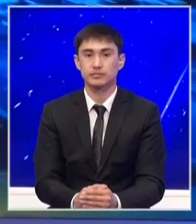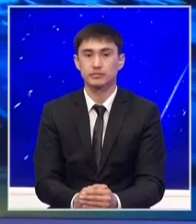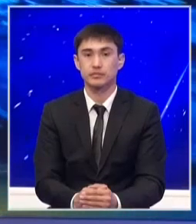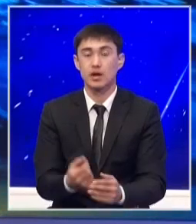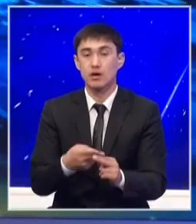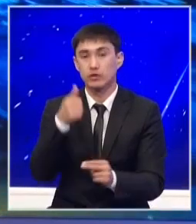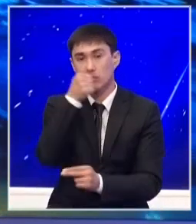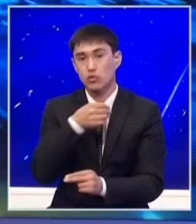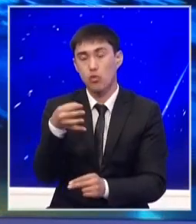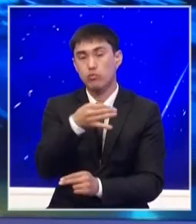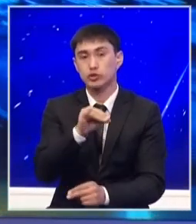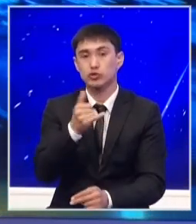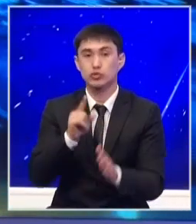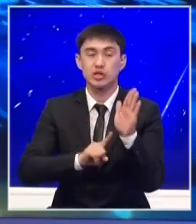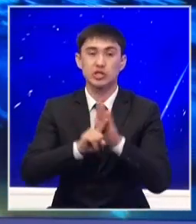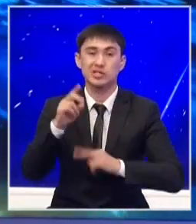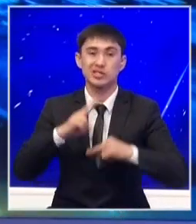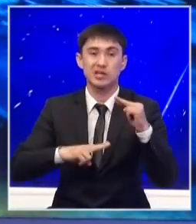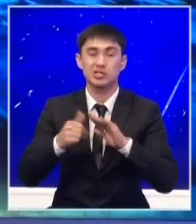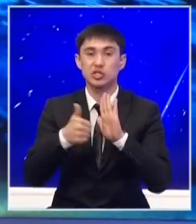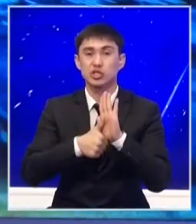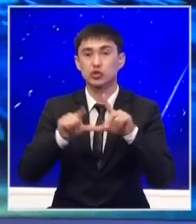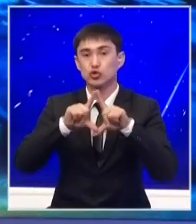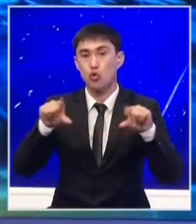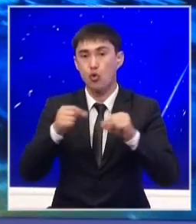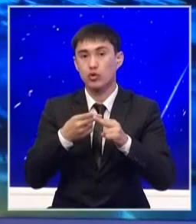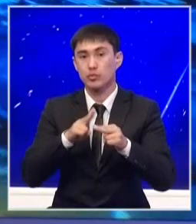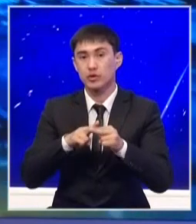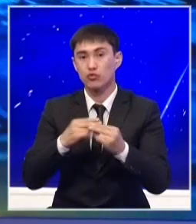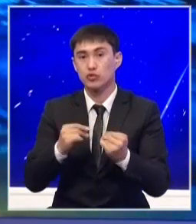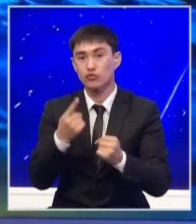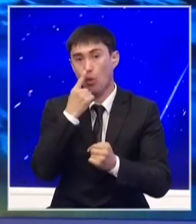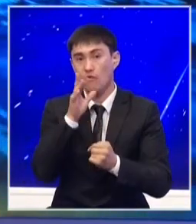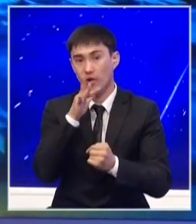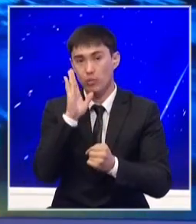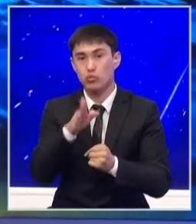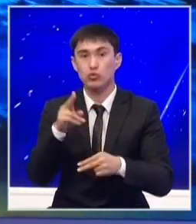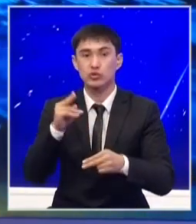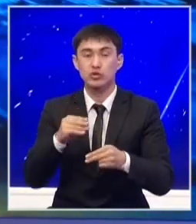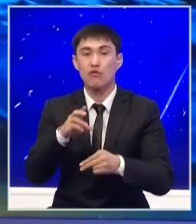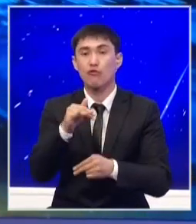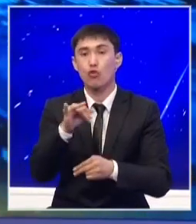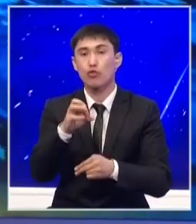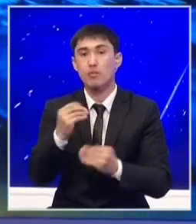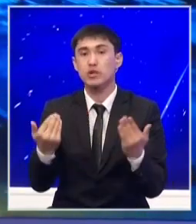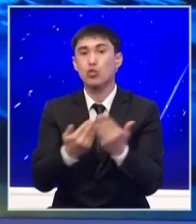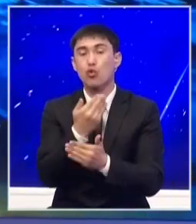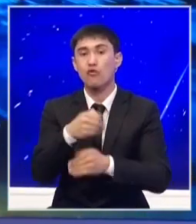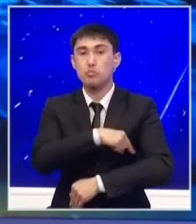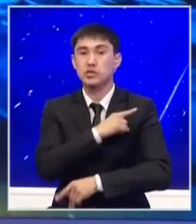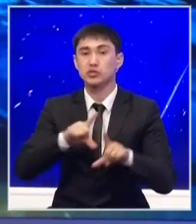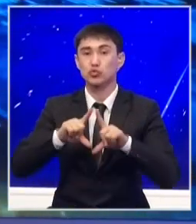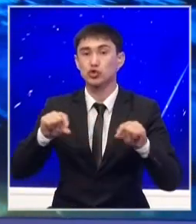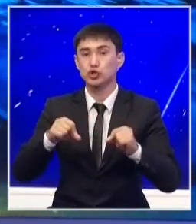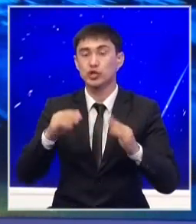в этом году в области Жетысу началось строительство шести школ Кроме того уже в скором времени будет заложен фундамент для новых медицинских